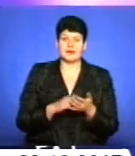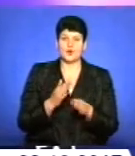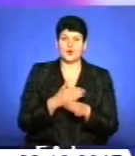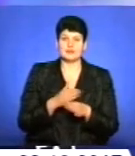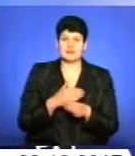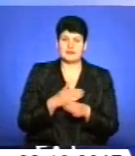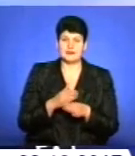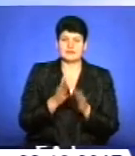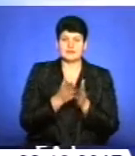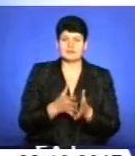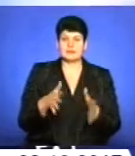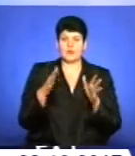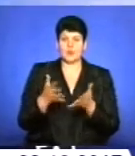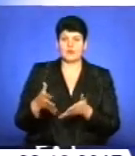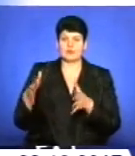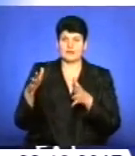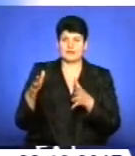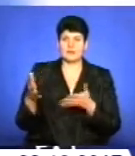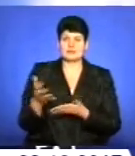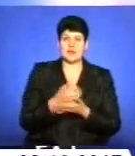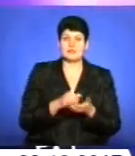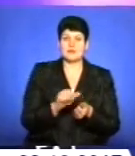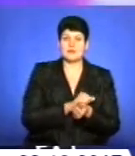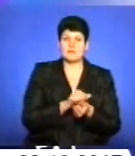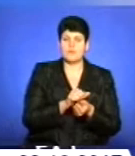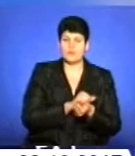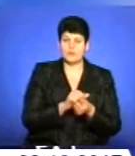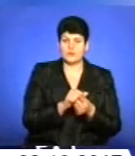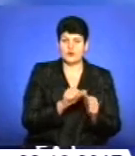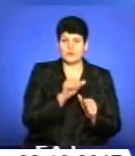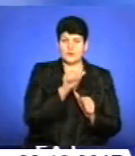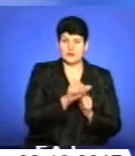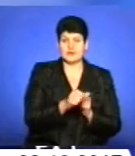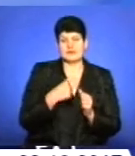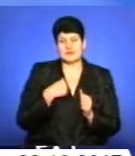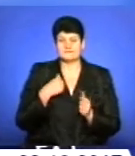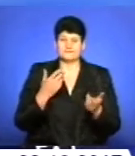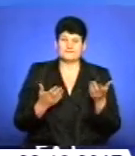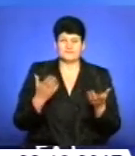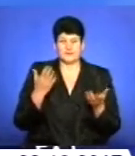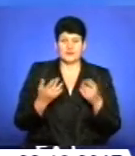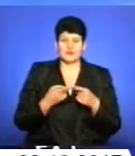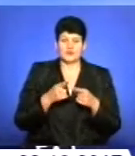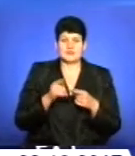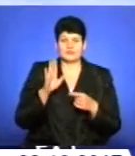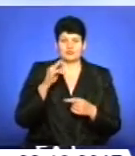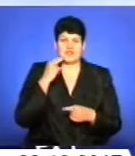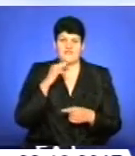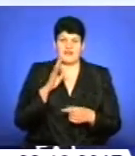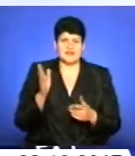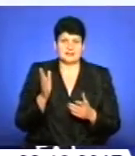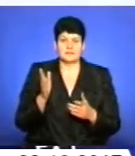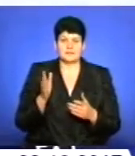розділяти, ставити контейнера, збирати папір спеціально куди. Ну, я сумніваюся, що від того буде якийсь ефект, бо